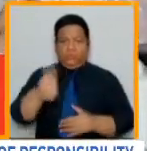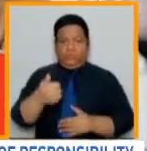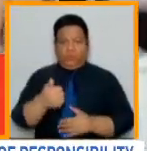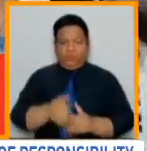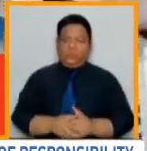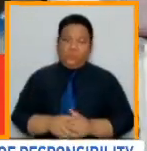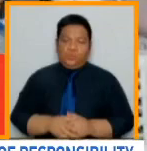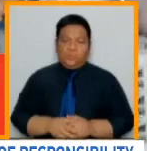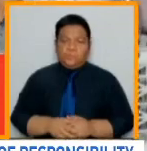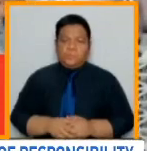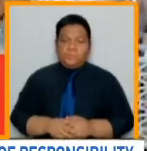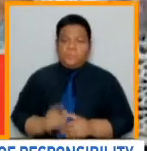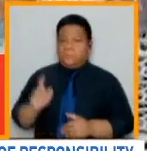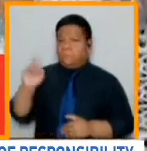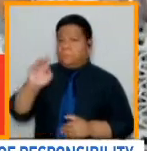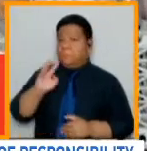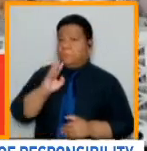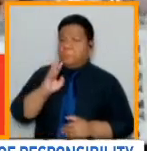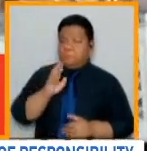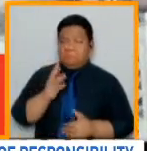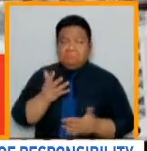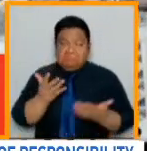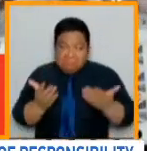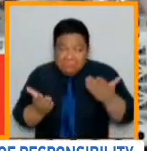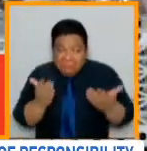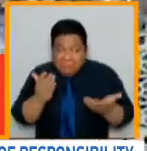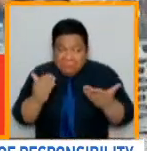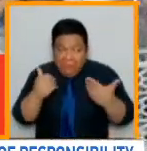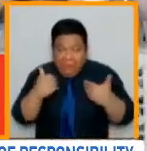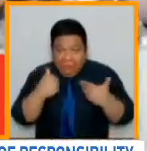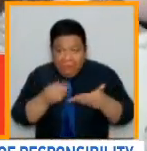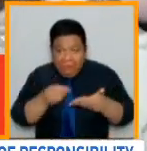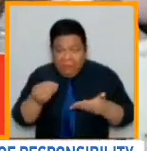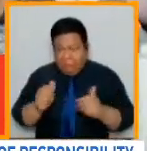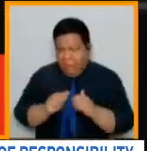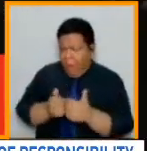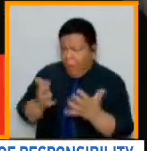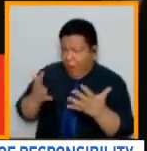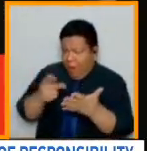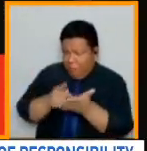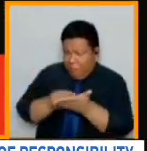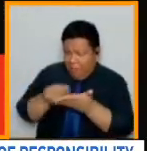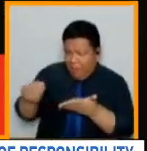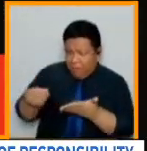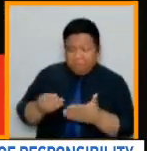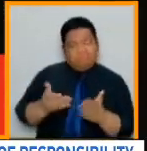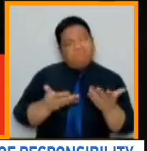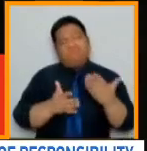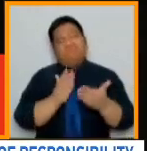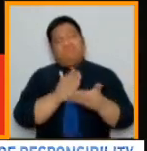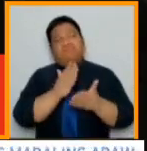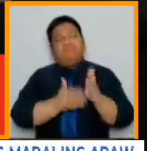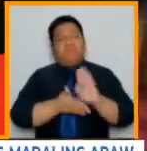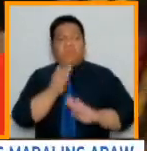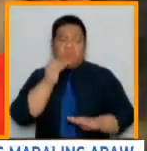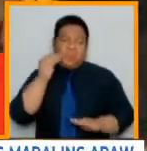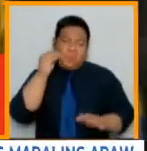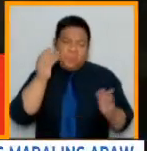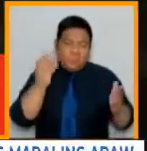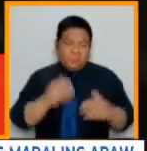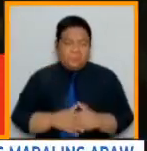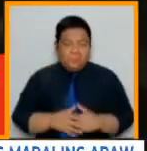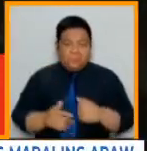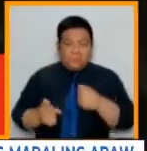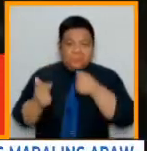bumili. Paano pag wala? Uwi na lang. At dahil hindi talaga makabenta, ilang sandali